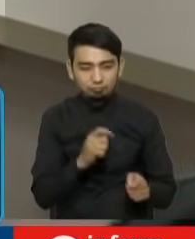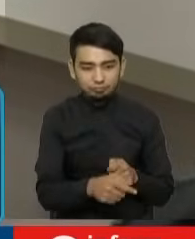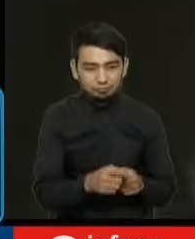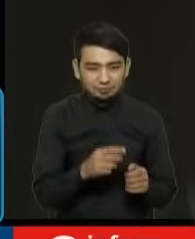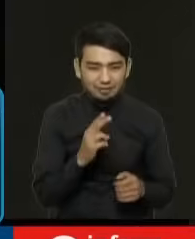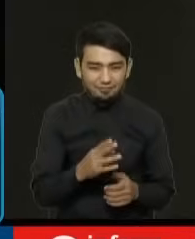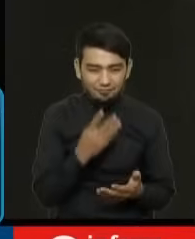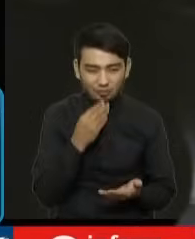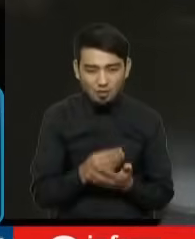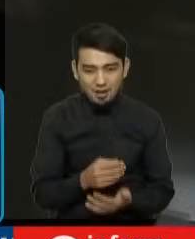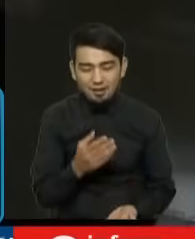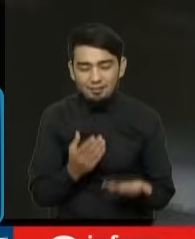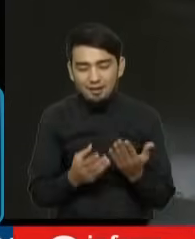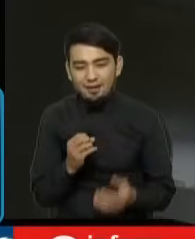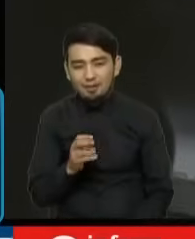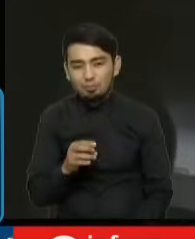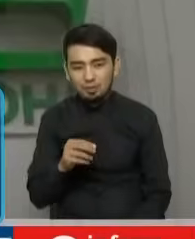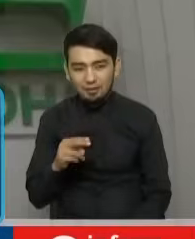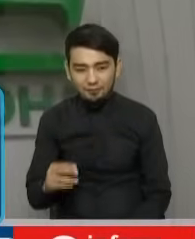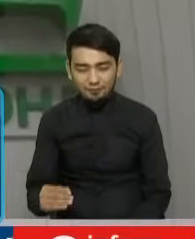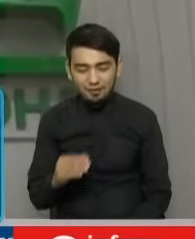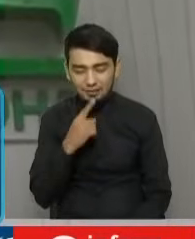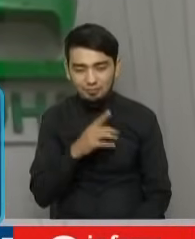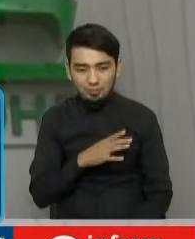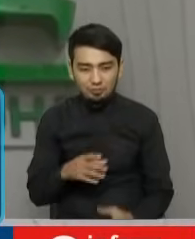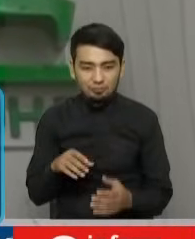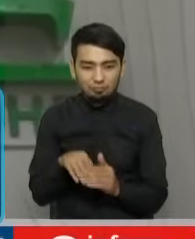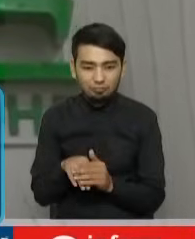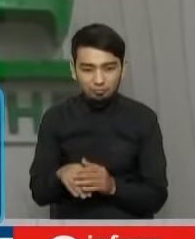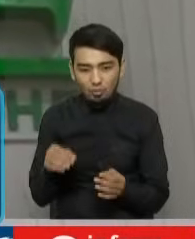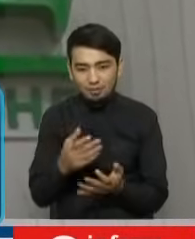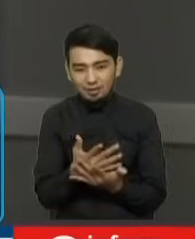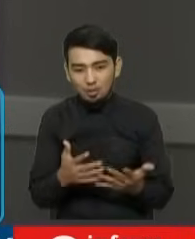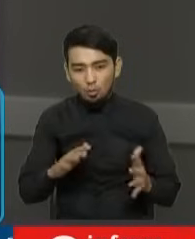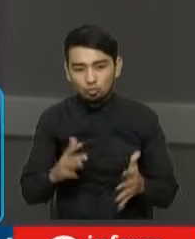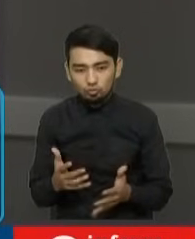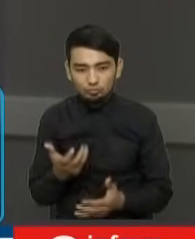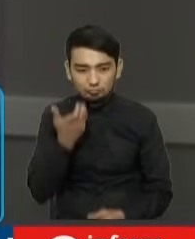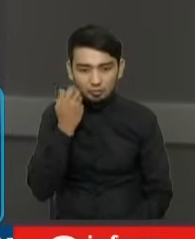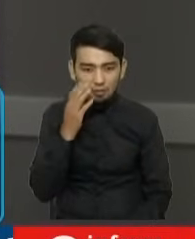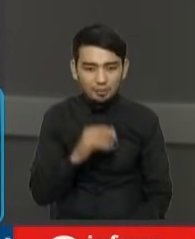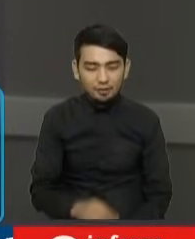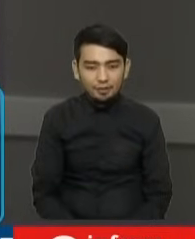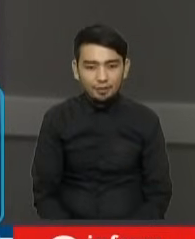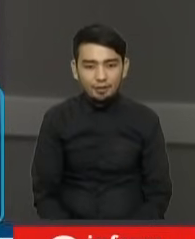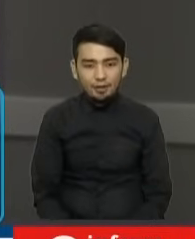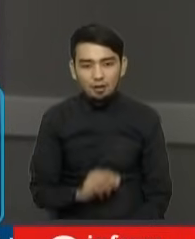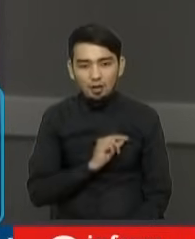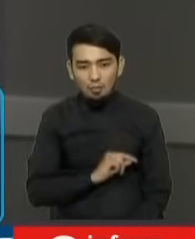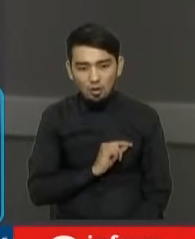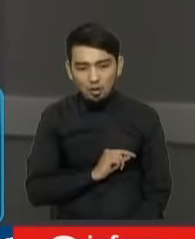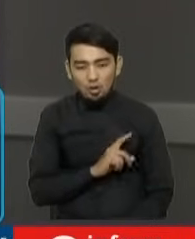в ЕНПФ напоминают, что воспользоваться накопленными средствами можно лишь в нескольких случаях. Воспользоваться могут работающие